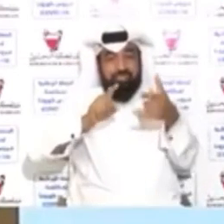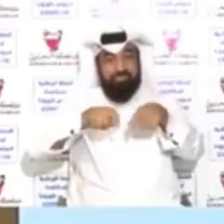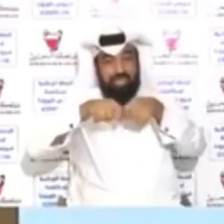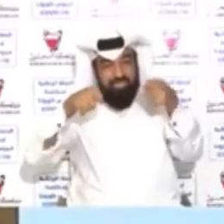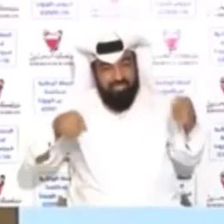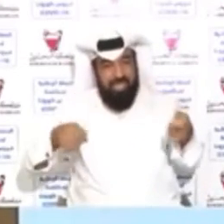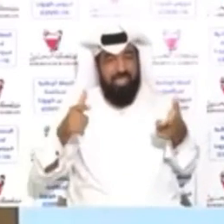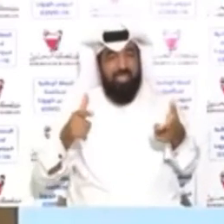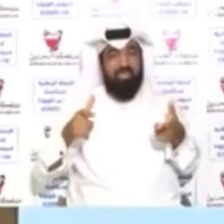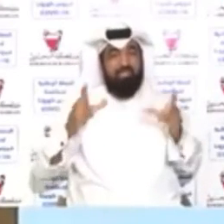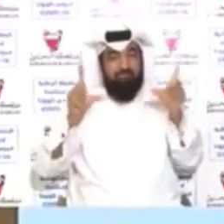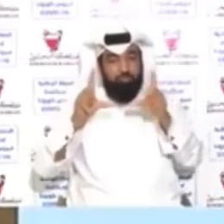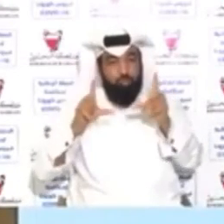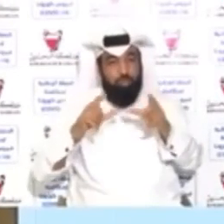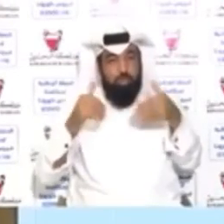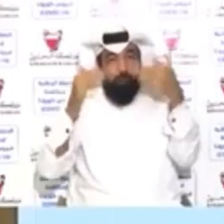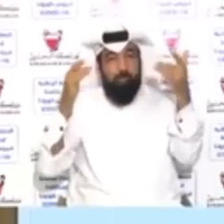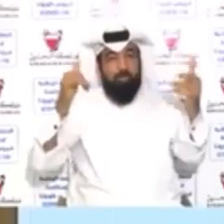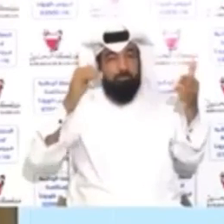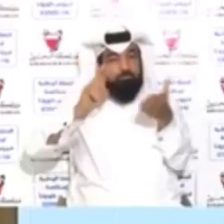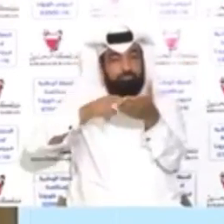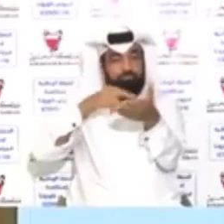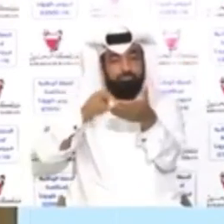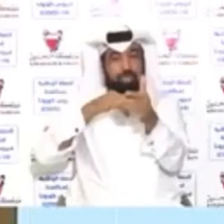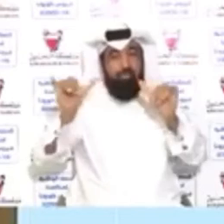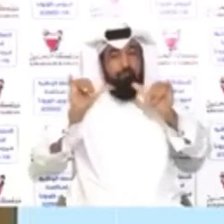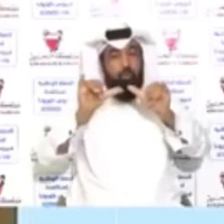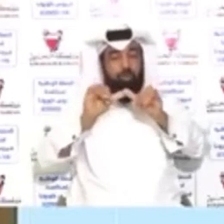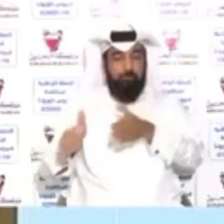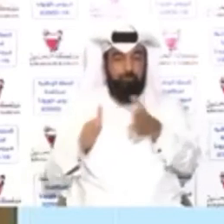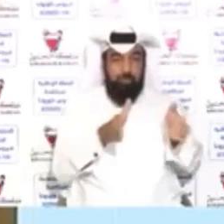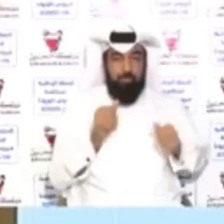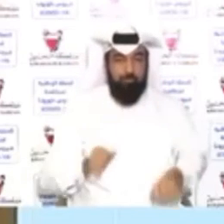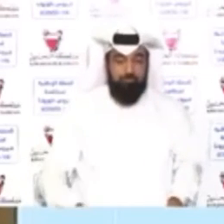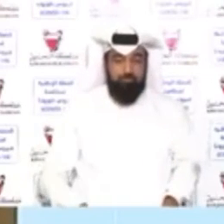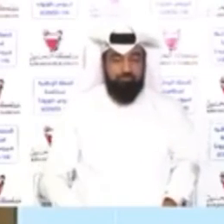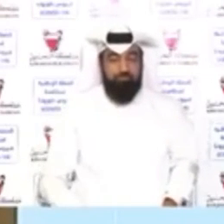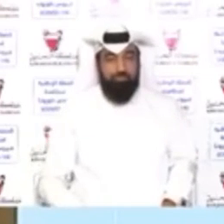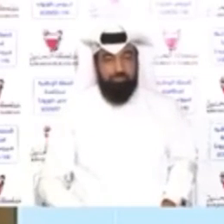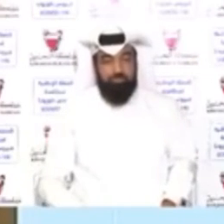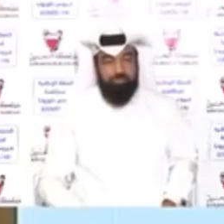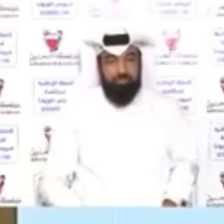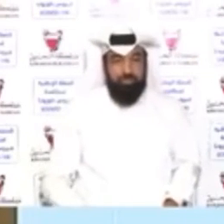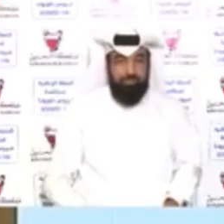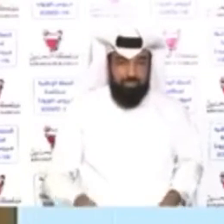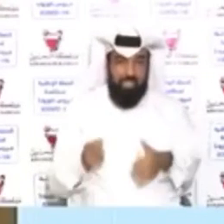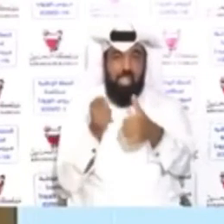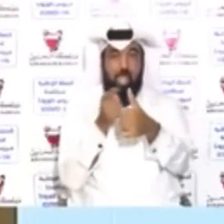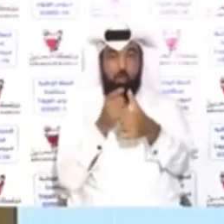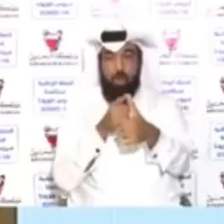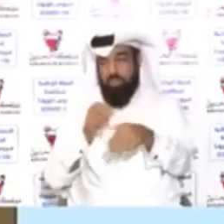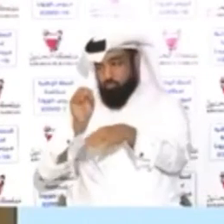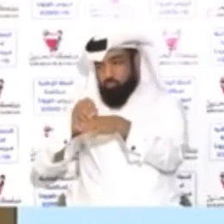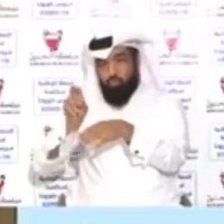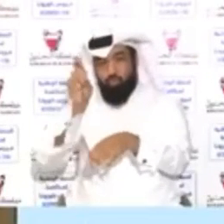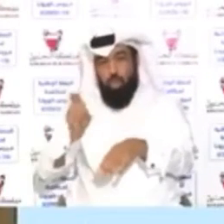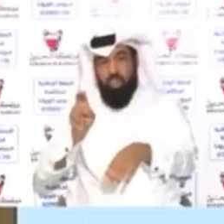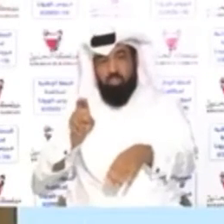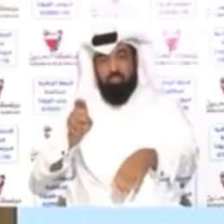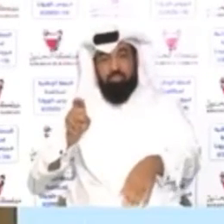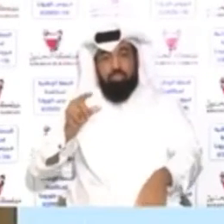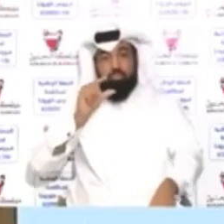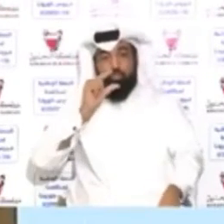المنظومة الإلكترونية. أول سؤال موجه للدكتور وليد المانع